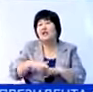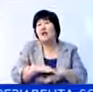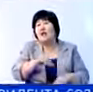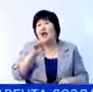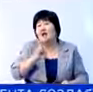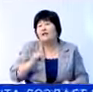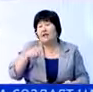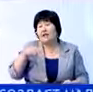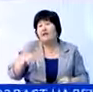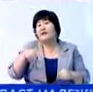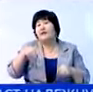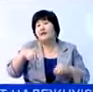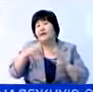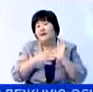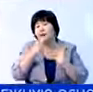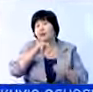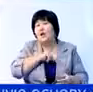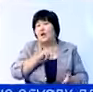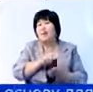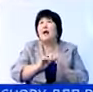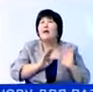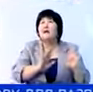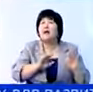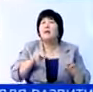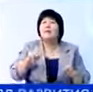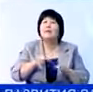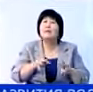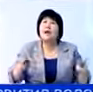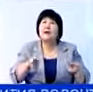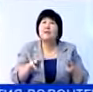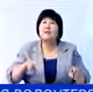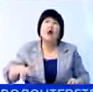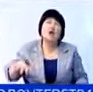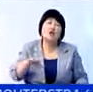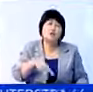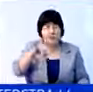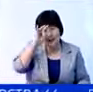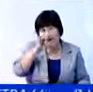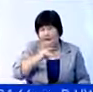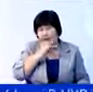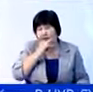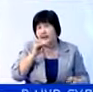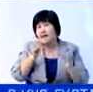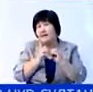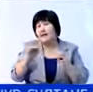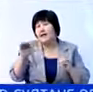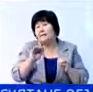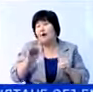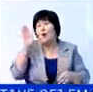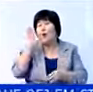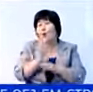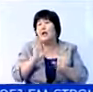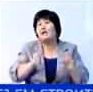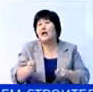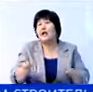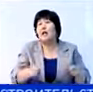августа 2019 года работал в должности заместителя премьер-министра Республики Казахстан. 10 февраля указом